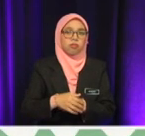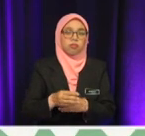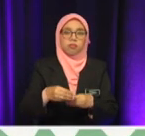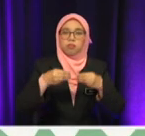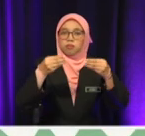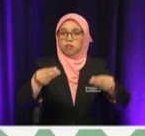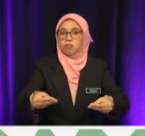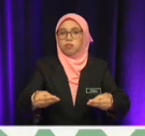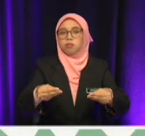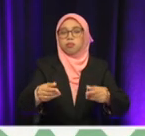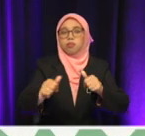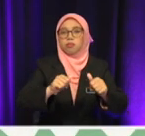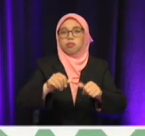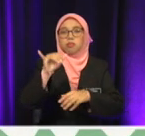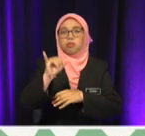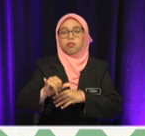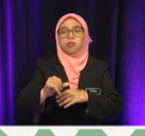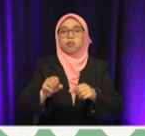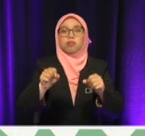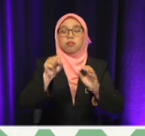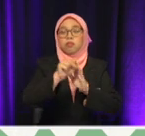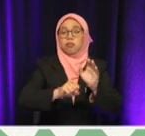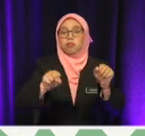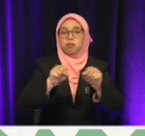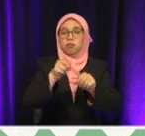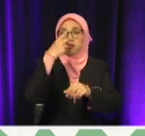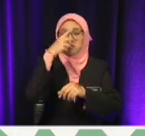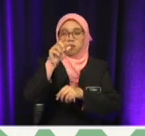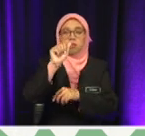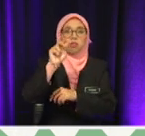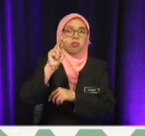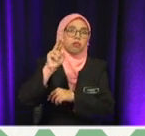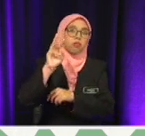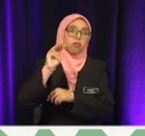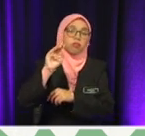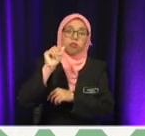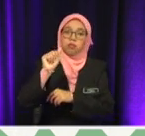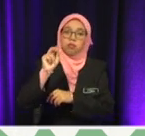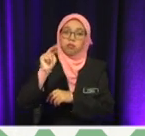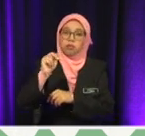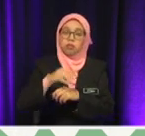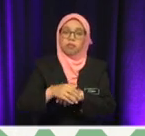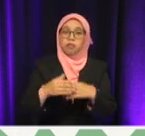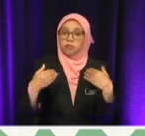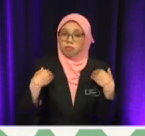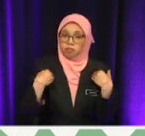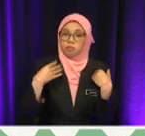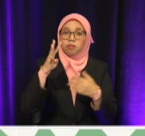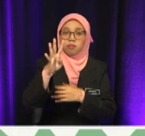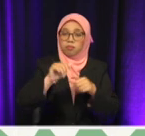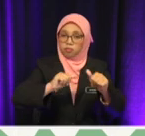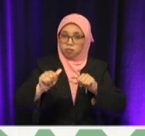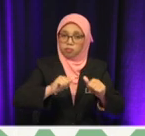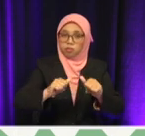daya kreatif yang sesuai untuk Arman. Okey, ingat aktiviti perkembangan estetika ada berapa? Ada 4 kan, iaitu lukisan,